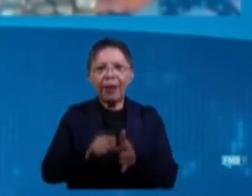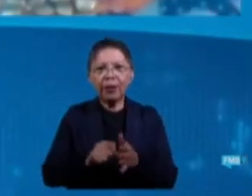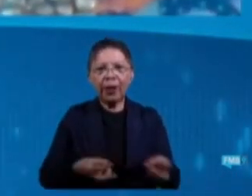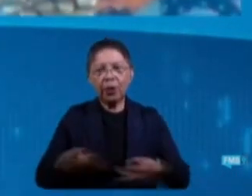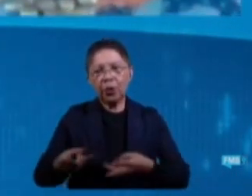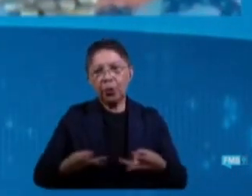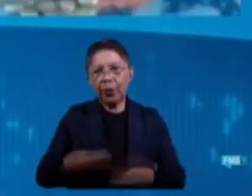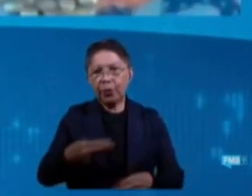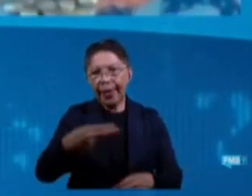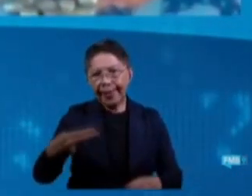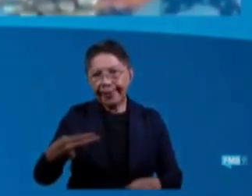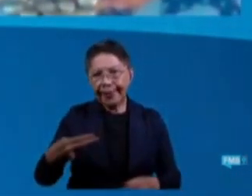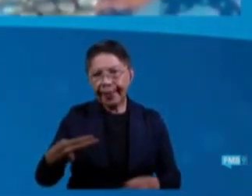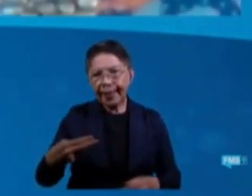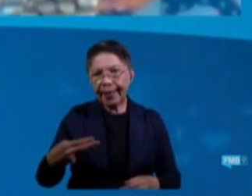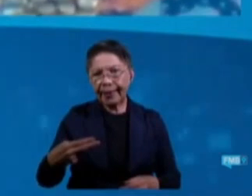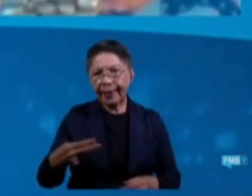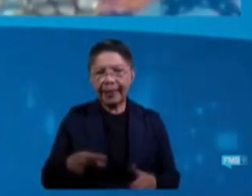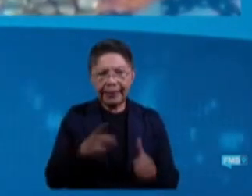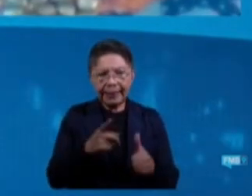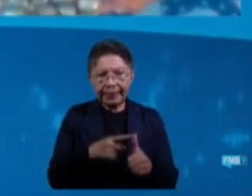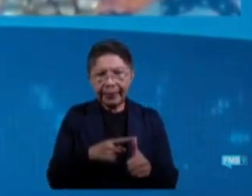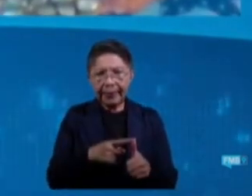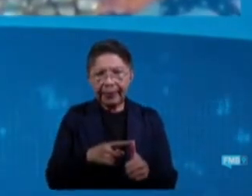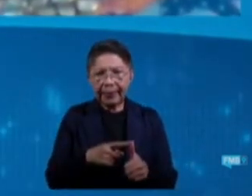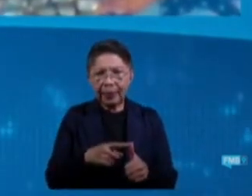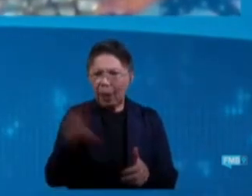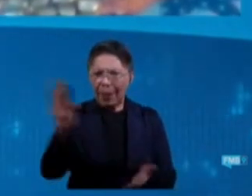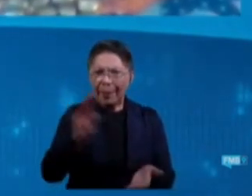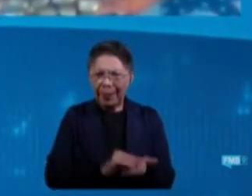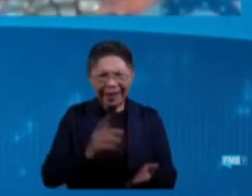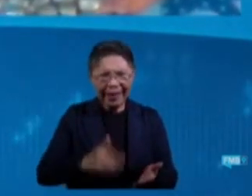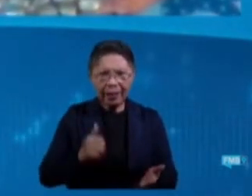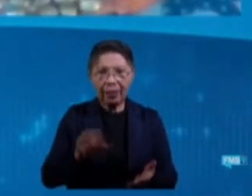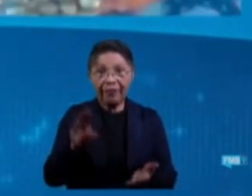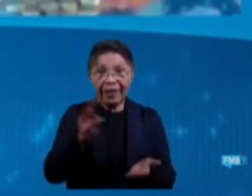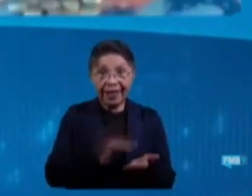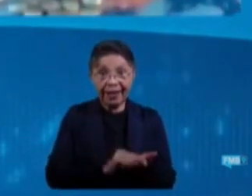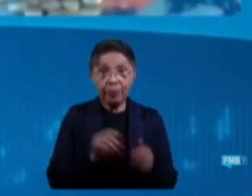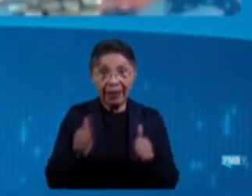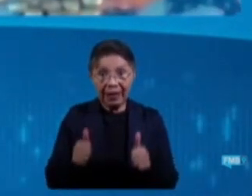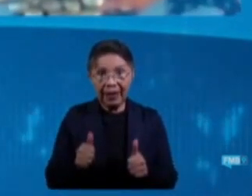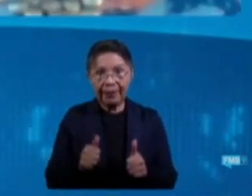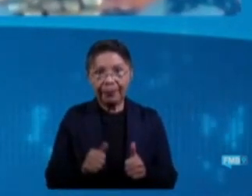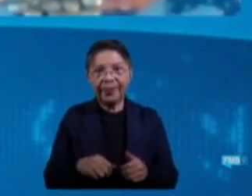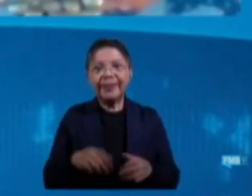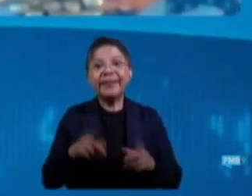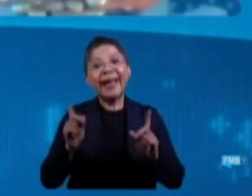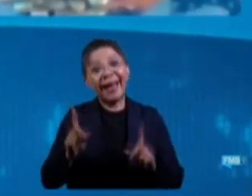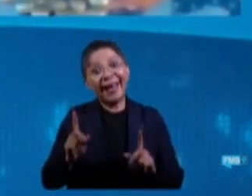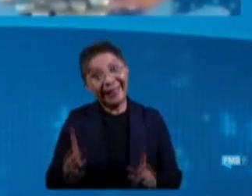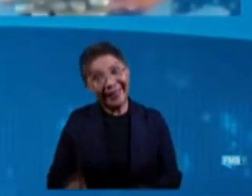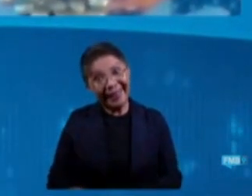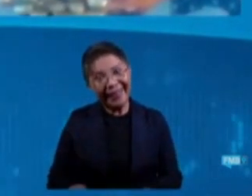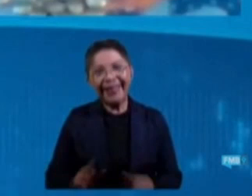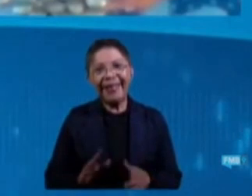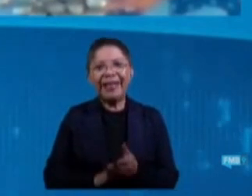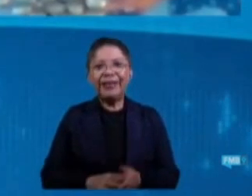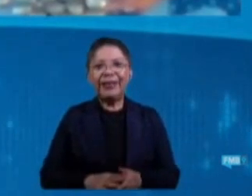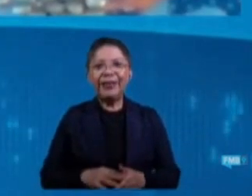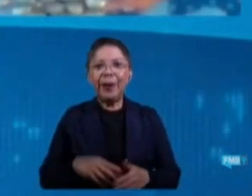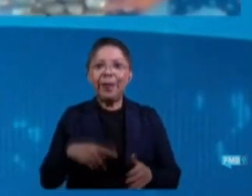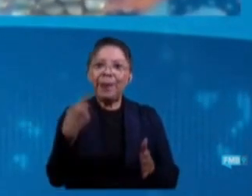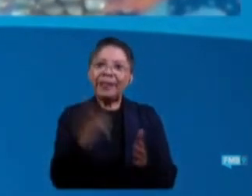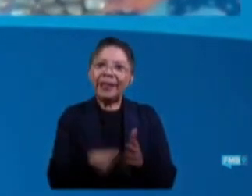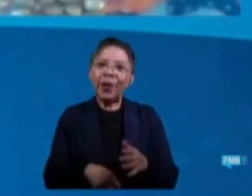ekonomi Indonesia, itu ya salah satunya investasi ya. Dan oleh karena itulah tentunya itu yang harus